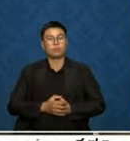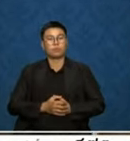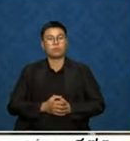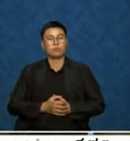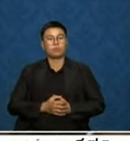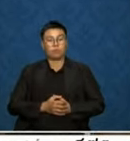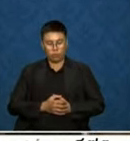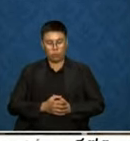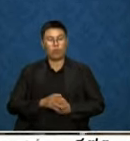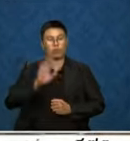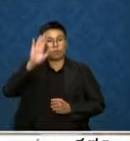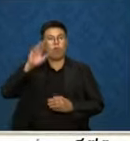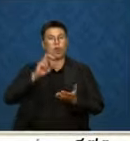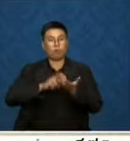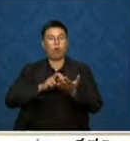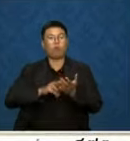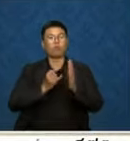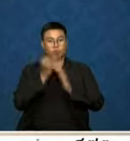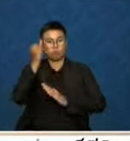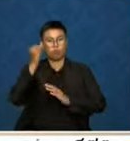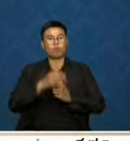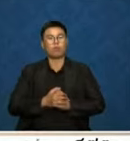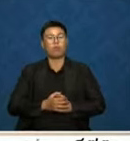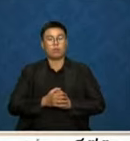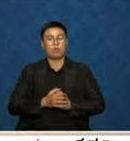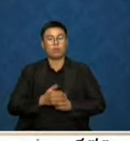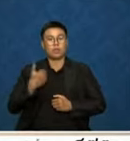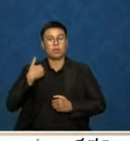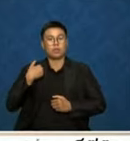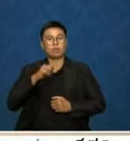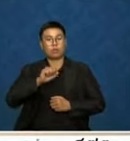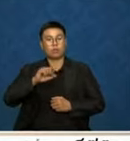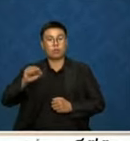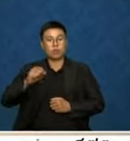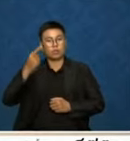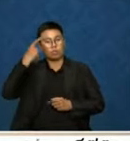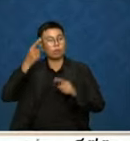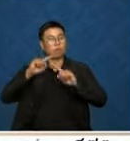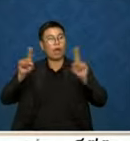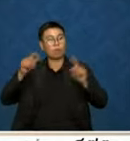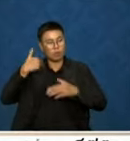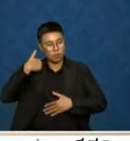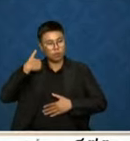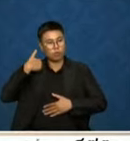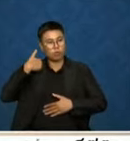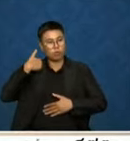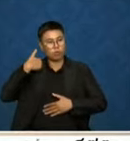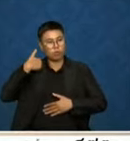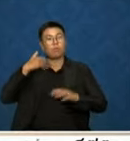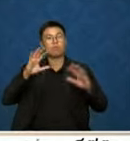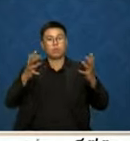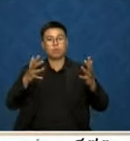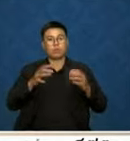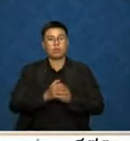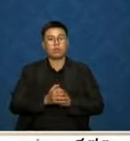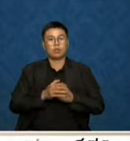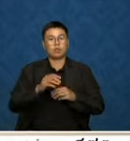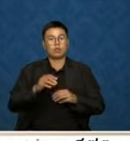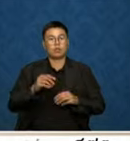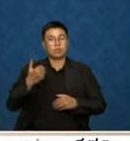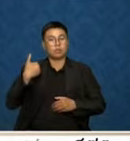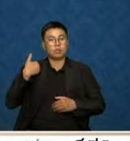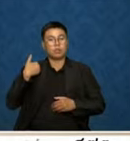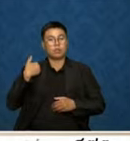ผู้รับรองถูกต้องนะครับมีสมาชิกท่านใดเห็นเป็นอย่างอื่นไหมครับไม่มีนะครับถ้าไม่มีสมาชิกเห็นเป็นอ